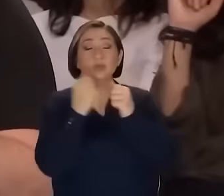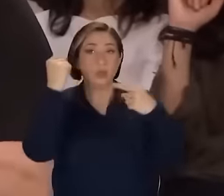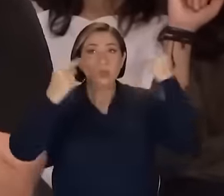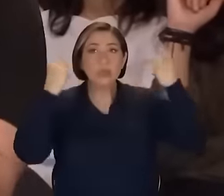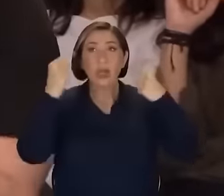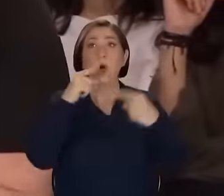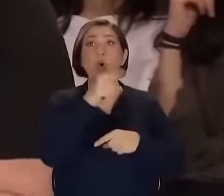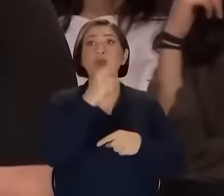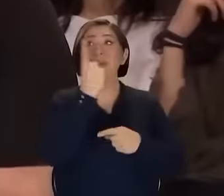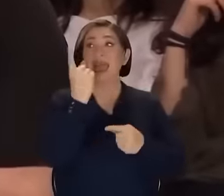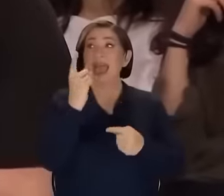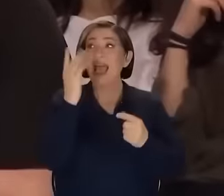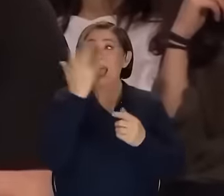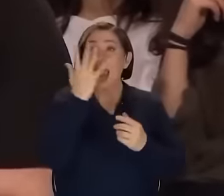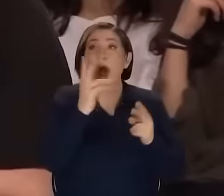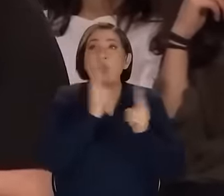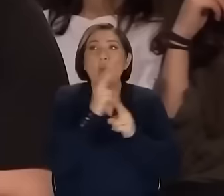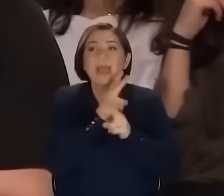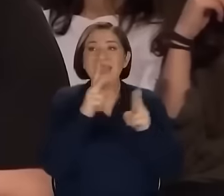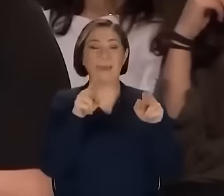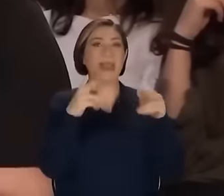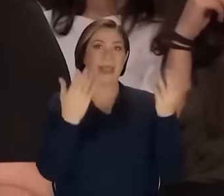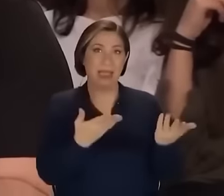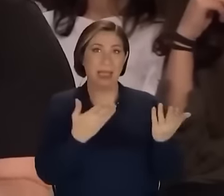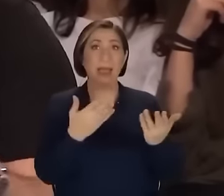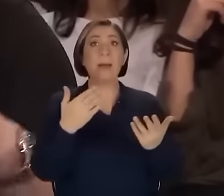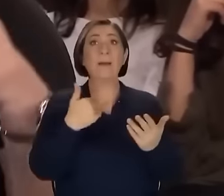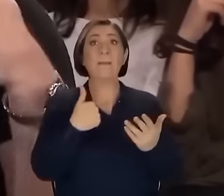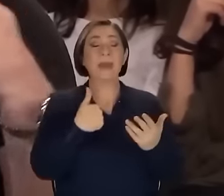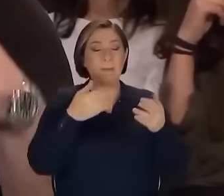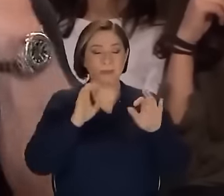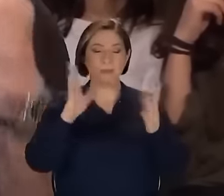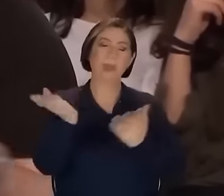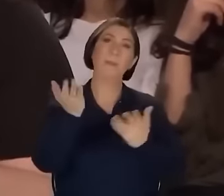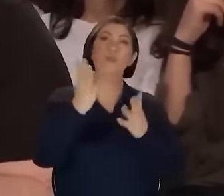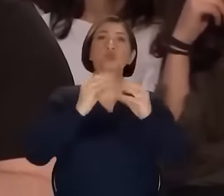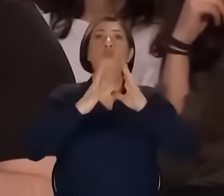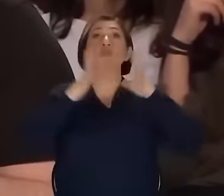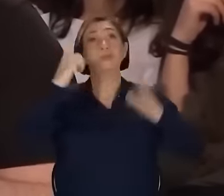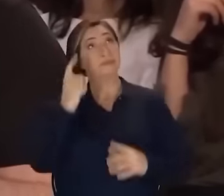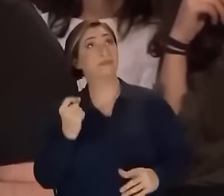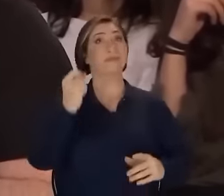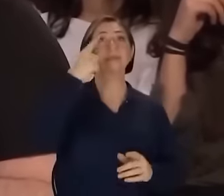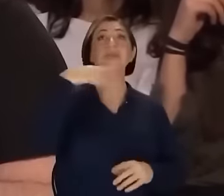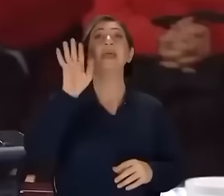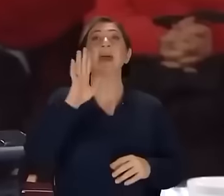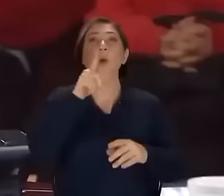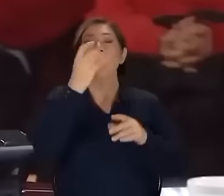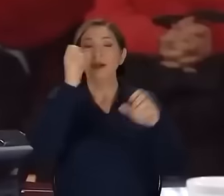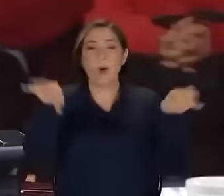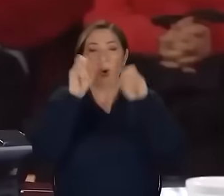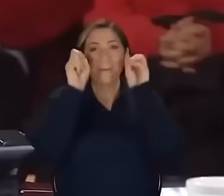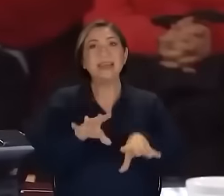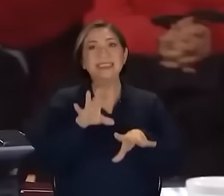düşünürken o da bir kara komedi formuydu. Evet. Yani benim başlangıç, hani çok büyük bir buluş değil. Oklabaz da bir kara komediydi.